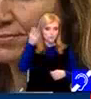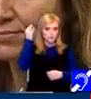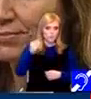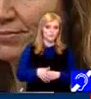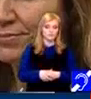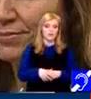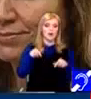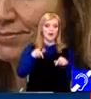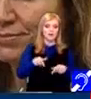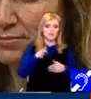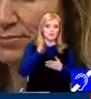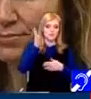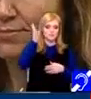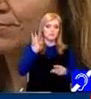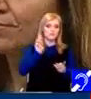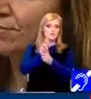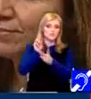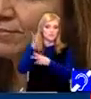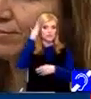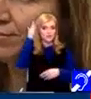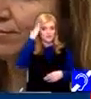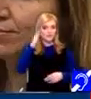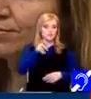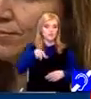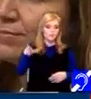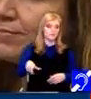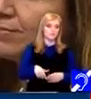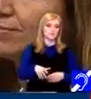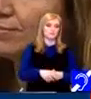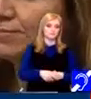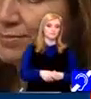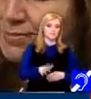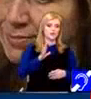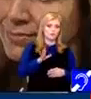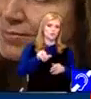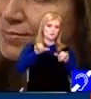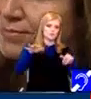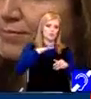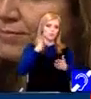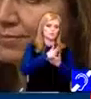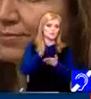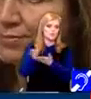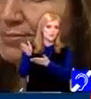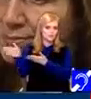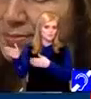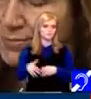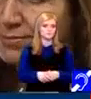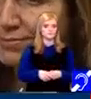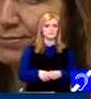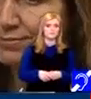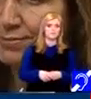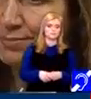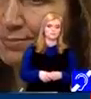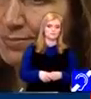Moldova, aici unde se întâlnesc talente care reprezintă mai multe domenii și apoi se concentrează în